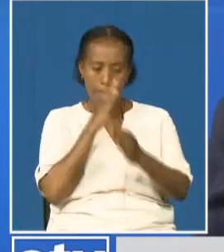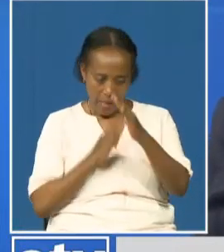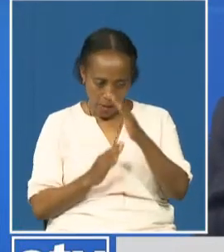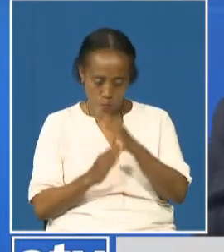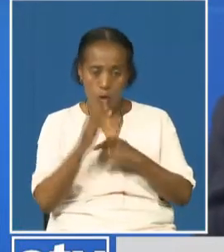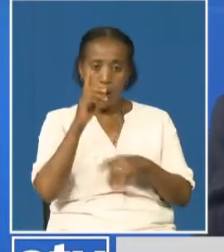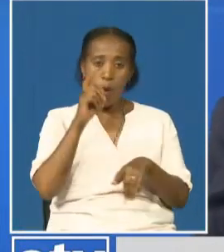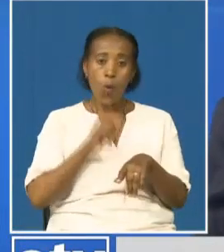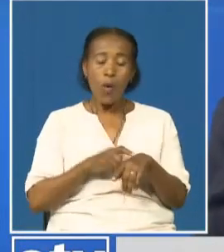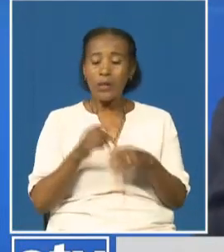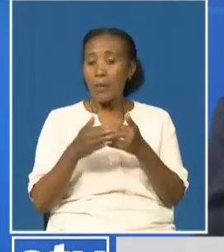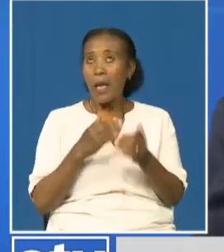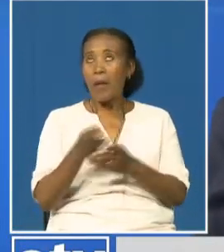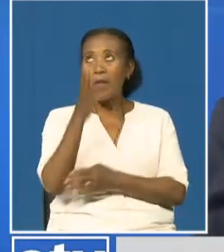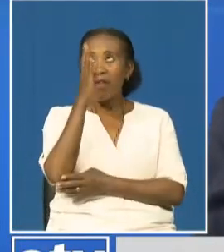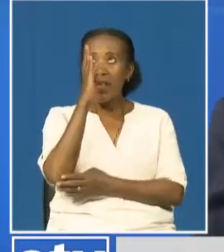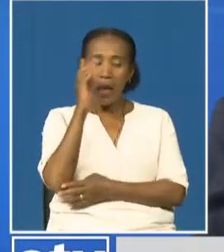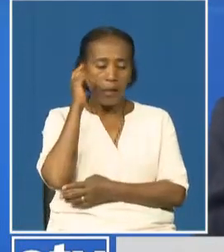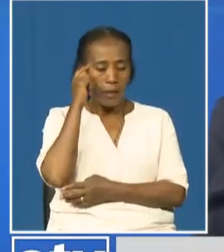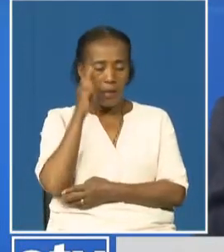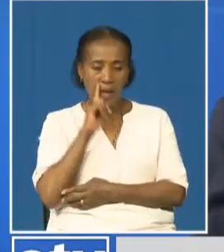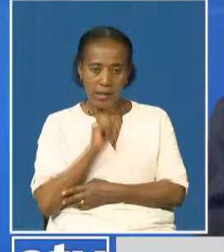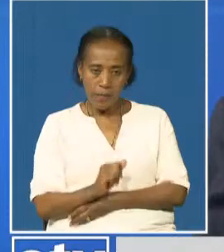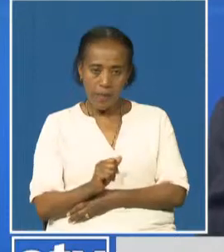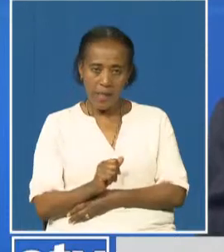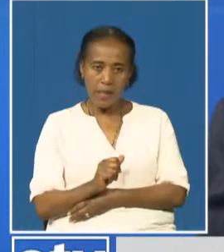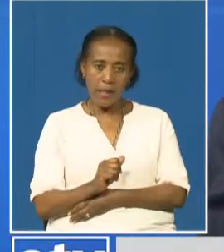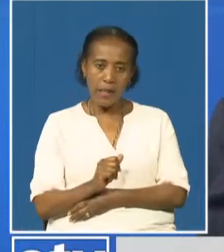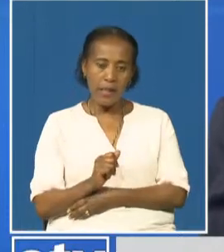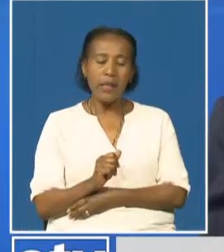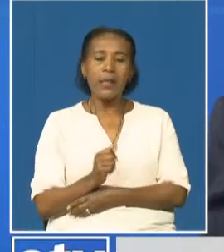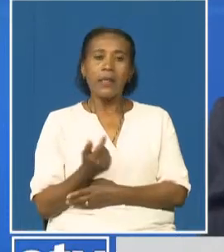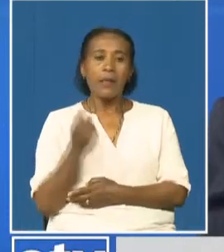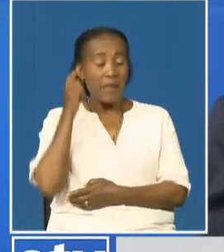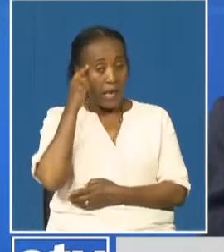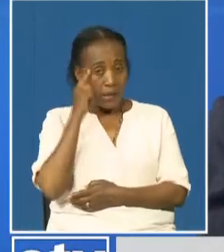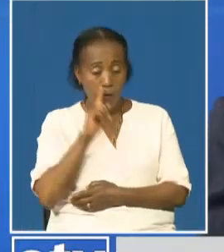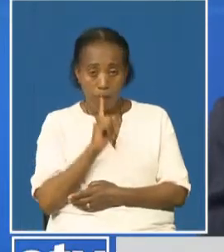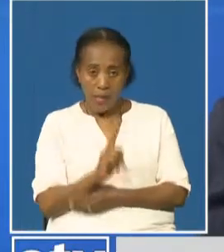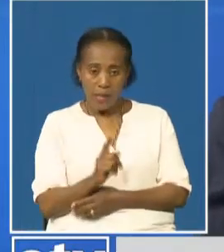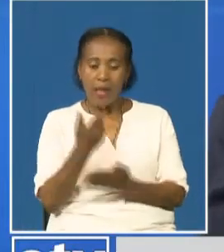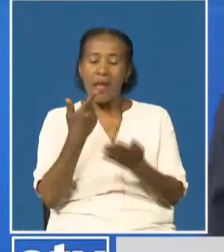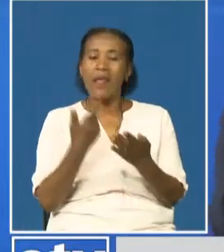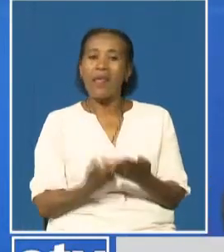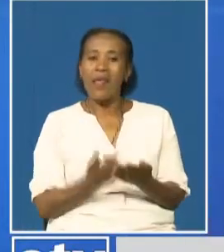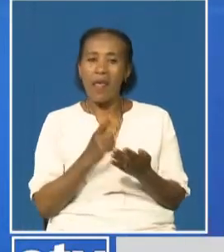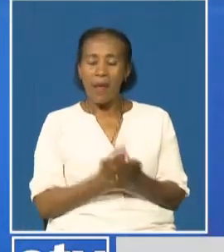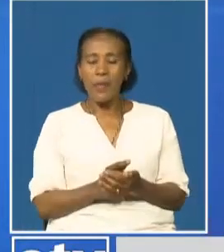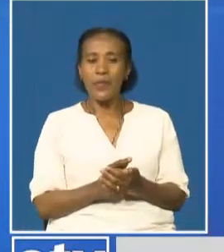በጥሞናው ወቅት ምናልባት ፈጣሪን የምናስብበት እና ይሄ